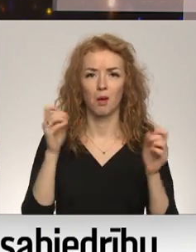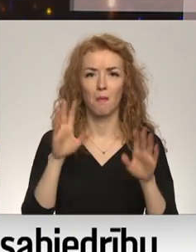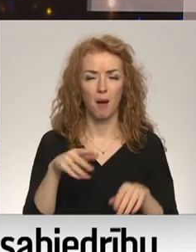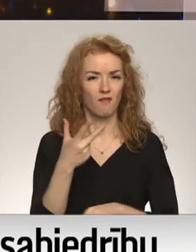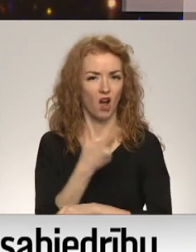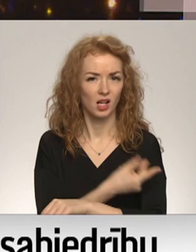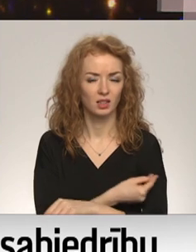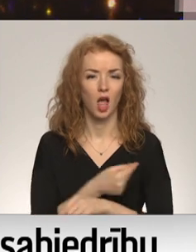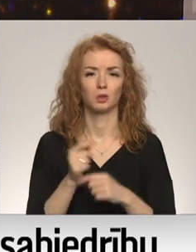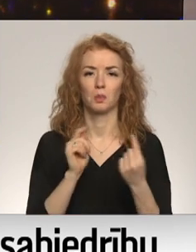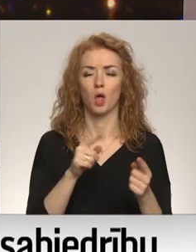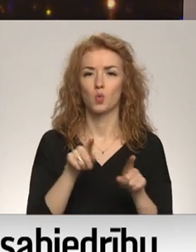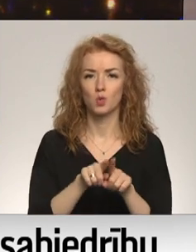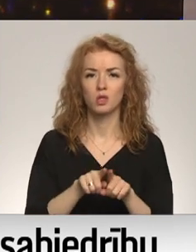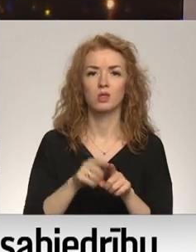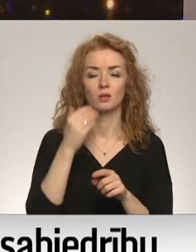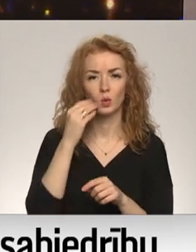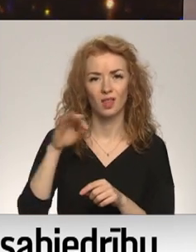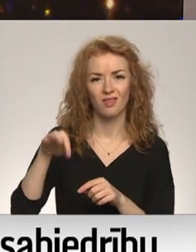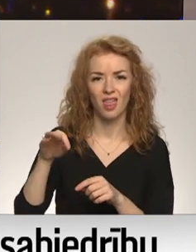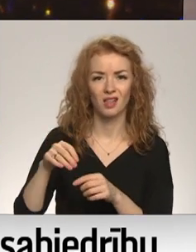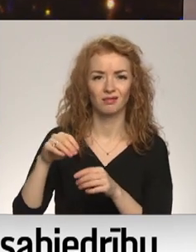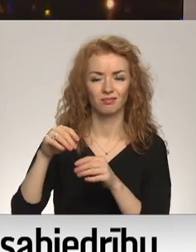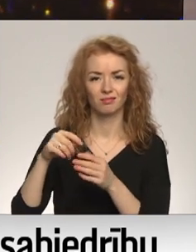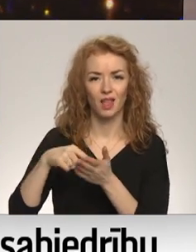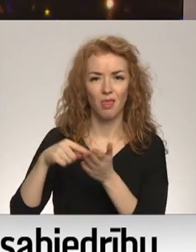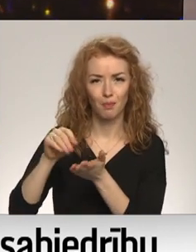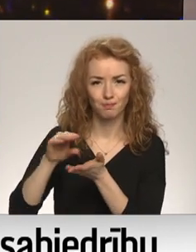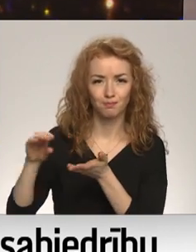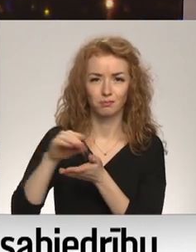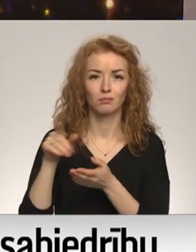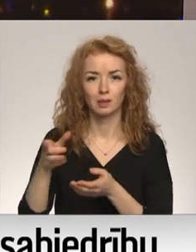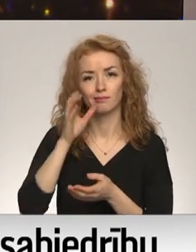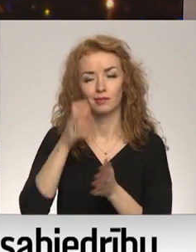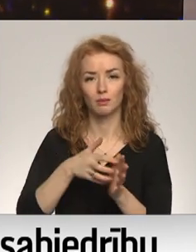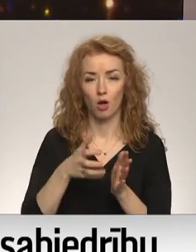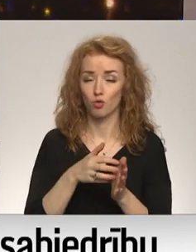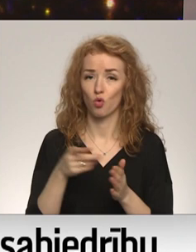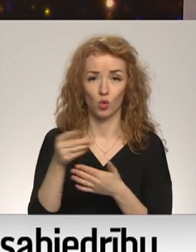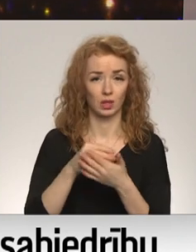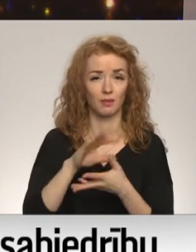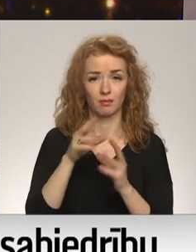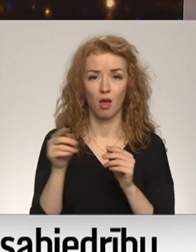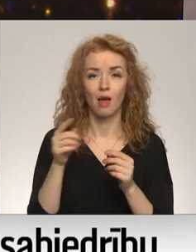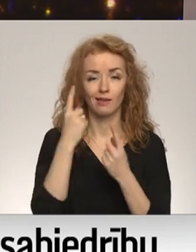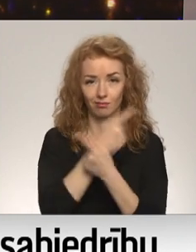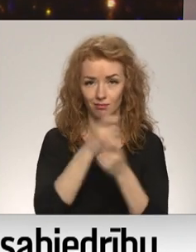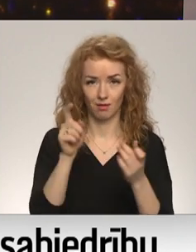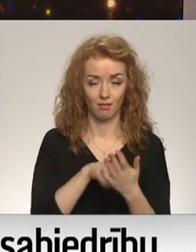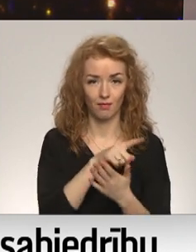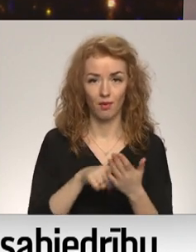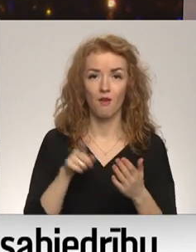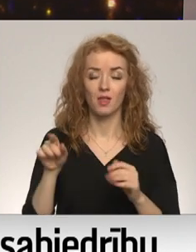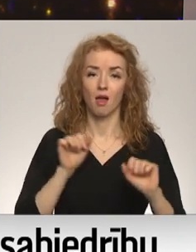un tējas sēnes izmantošanu, secinājusi, ka ārste sniegusi neprecīzu informāciju. Viņa aicināta atturēties no